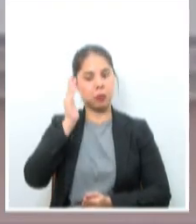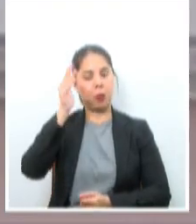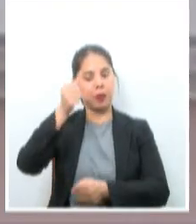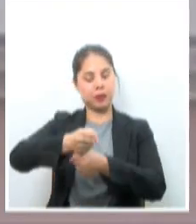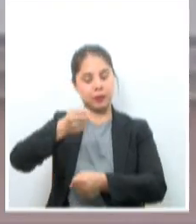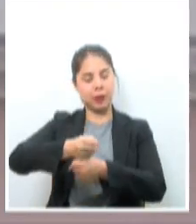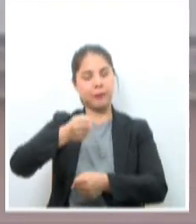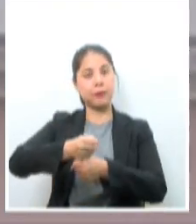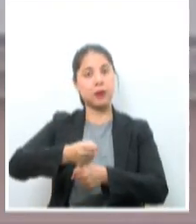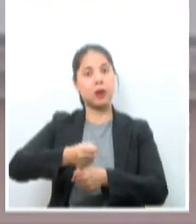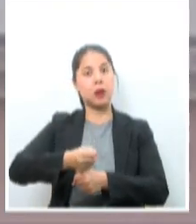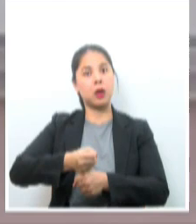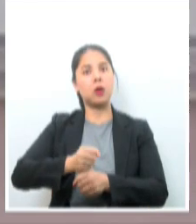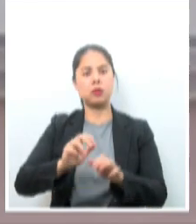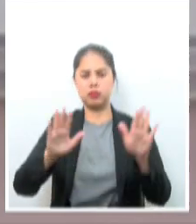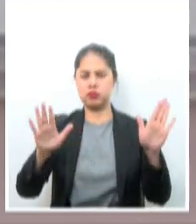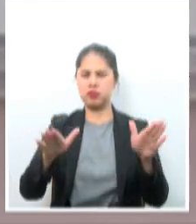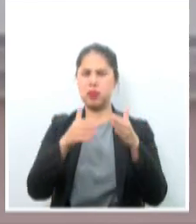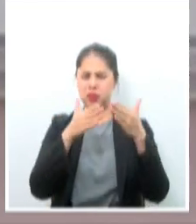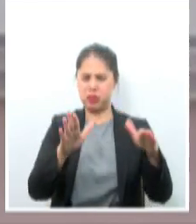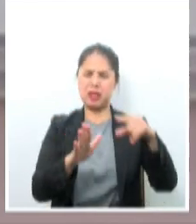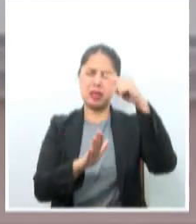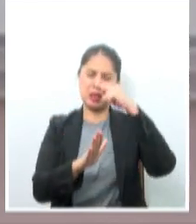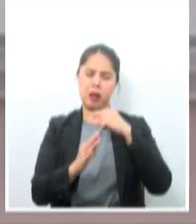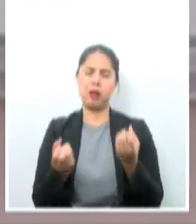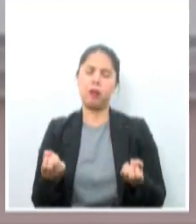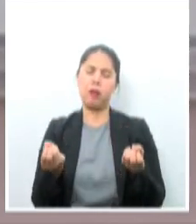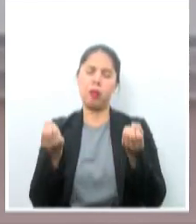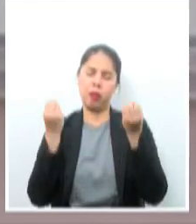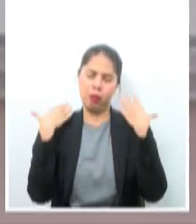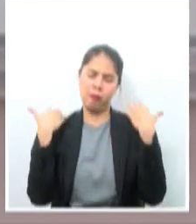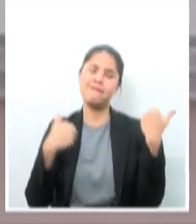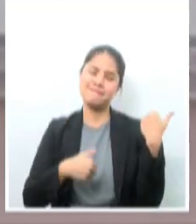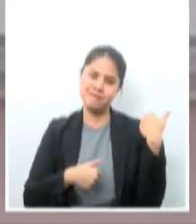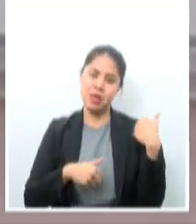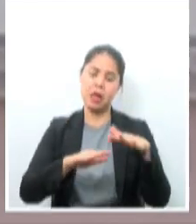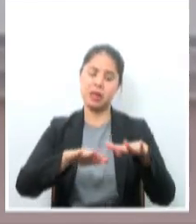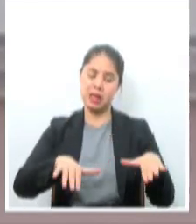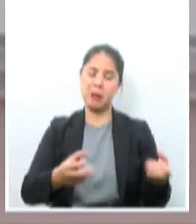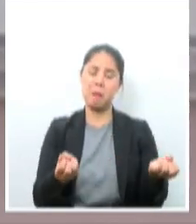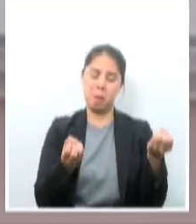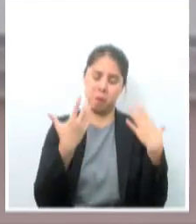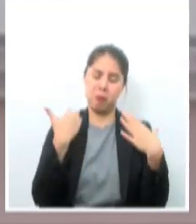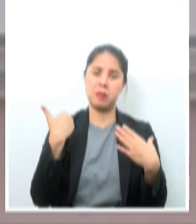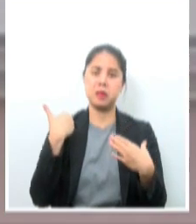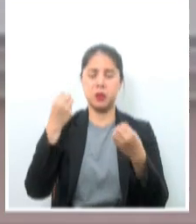การฝึกดนตรีไทยเนี่ยมันก็เกิดความท้อแท้นะครับทั้งของครูและของนักเรียนแต่ว่า